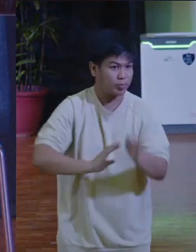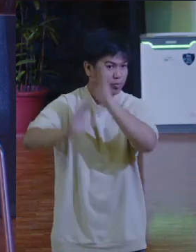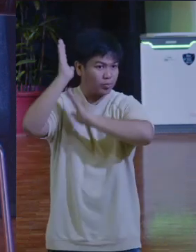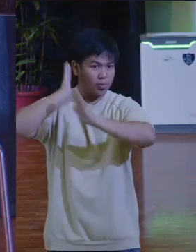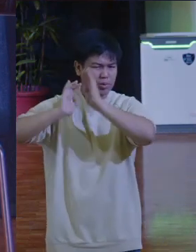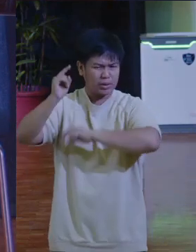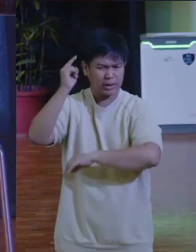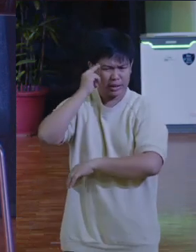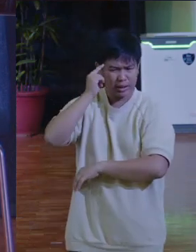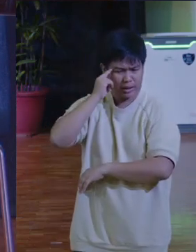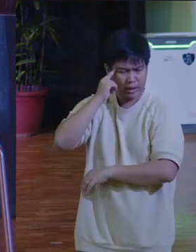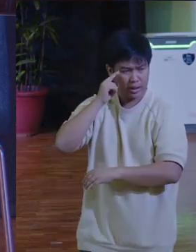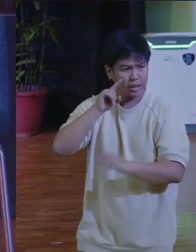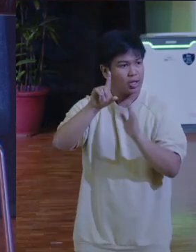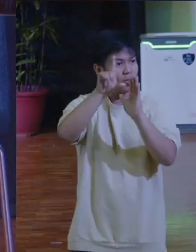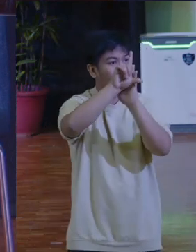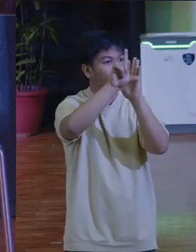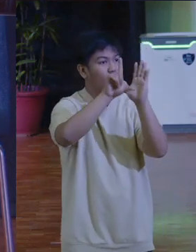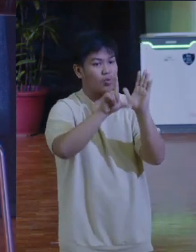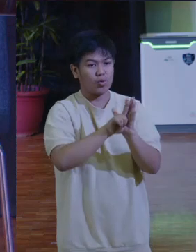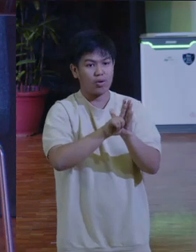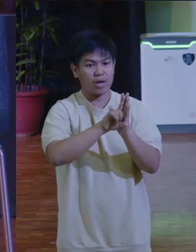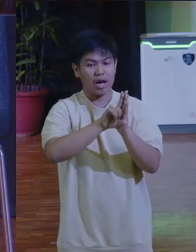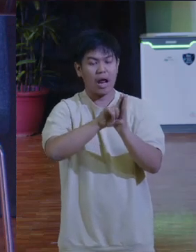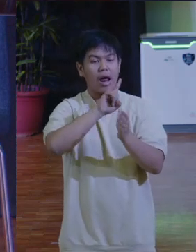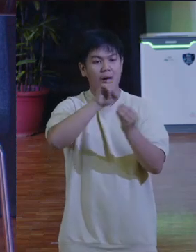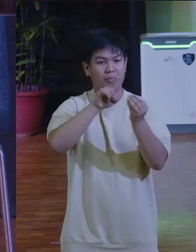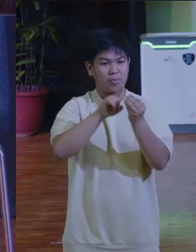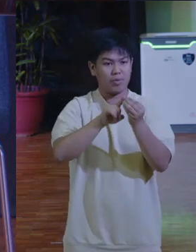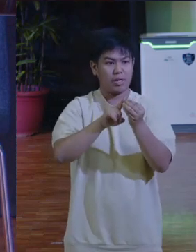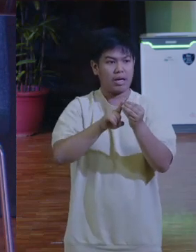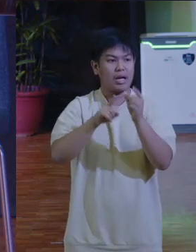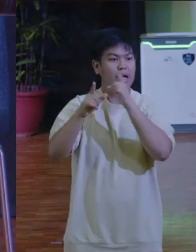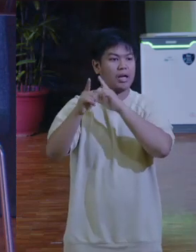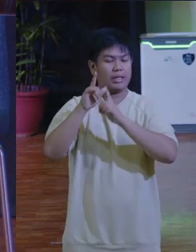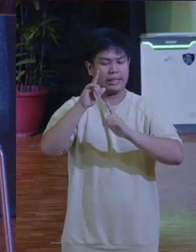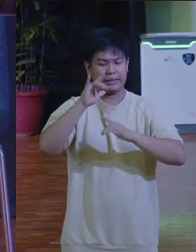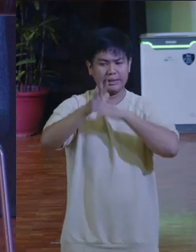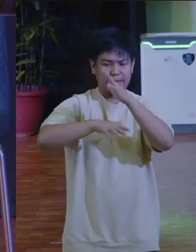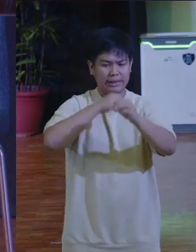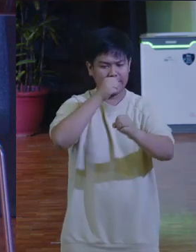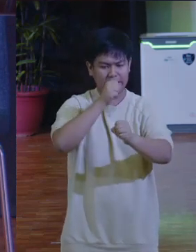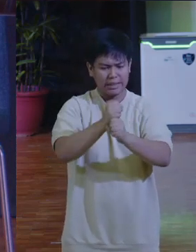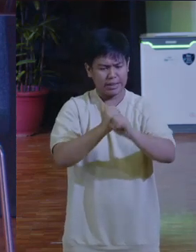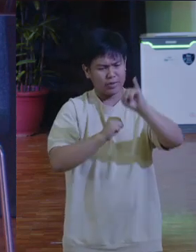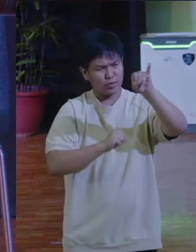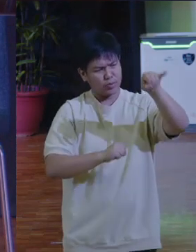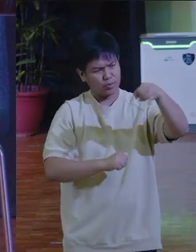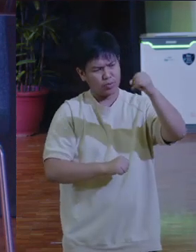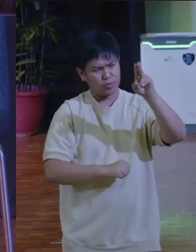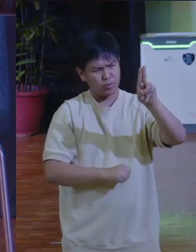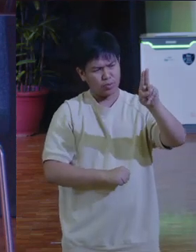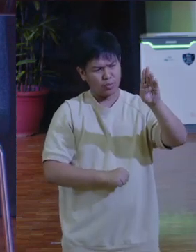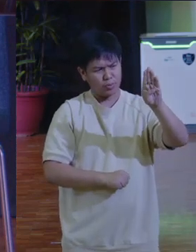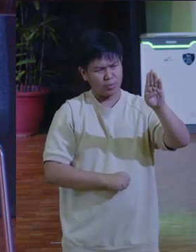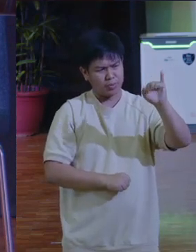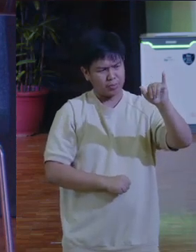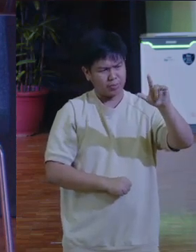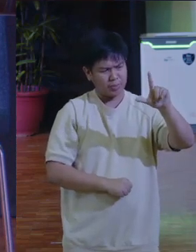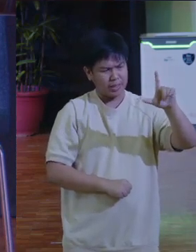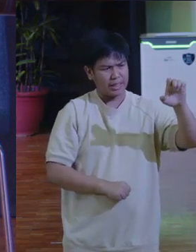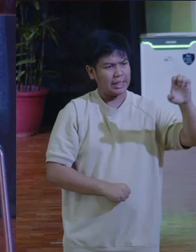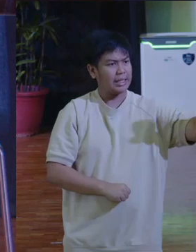ay yung nasa batas ni Moises tungkol sa year of the Jubilee. Kasi yun ang kanilang iniisip na the year